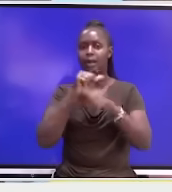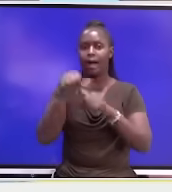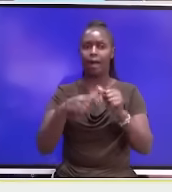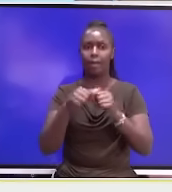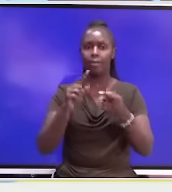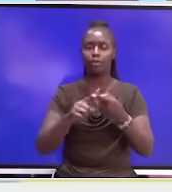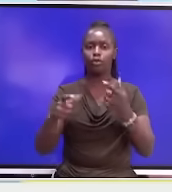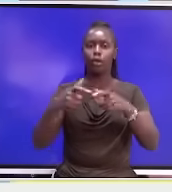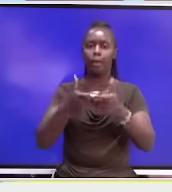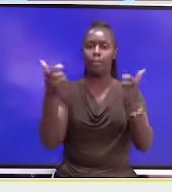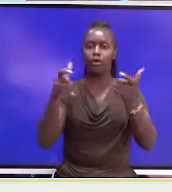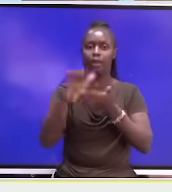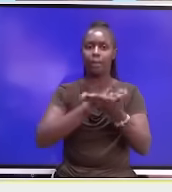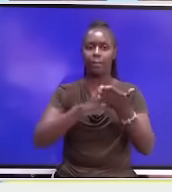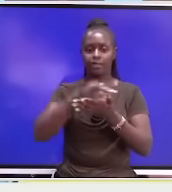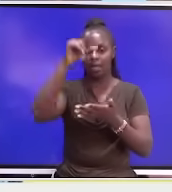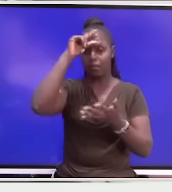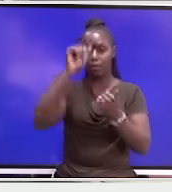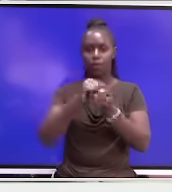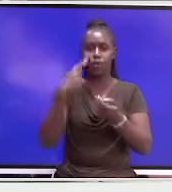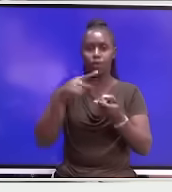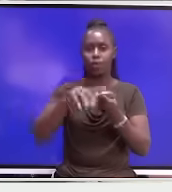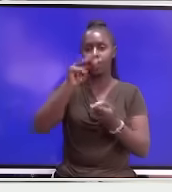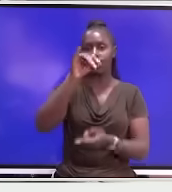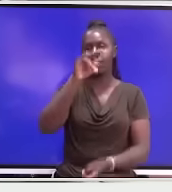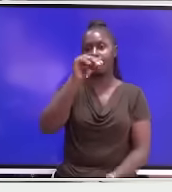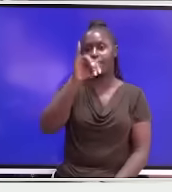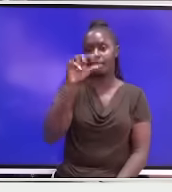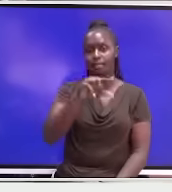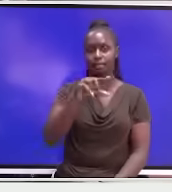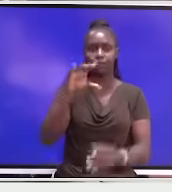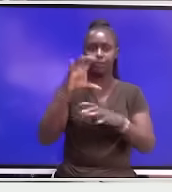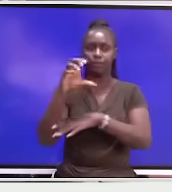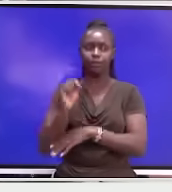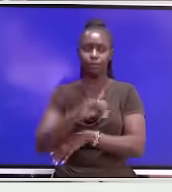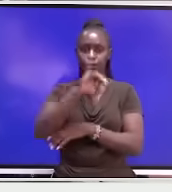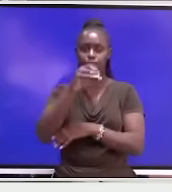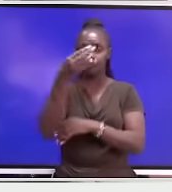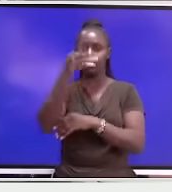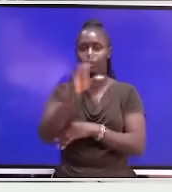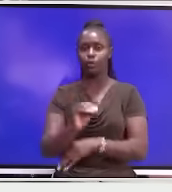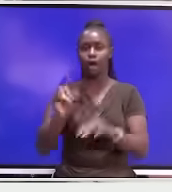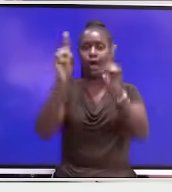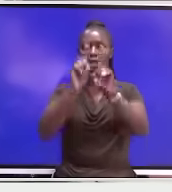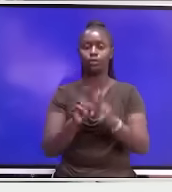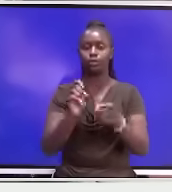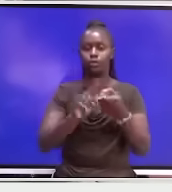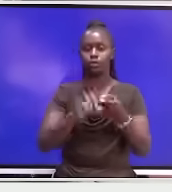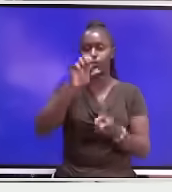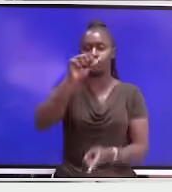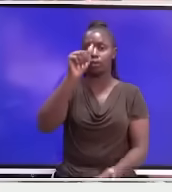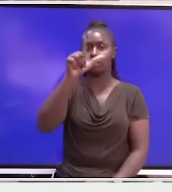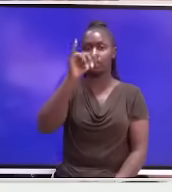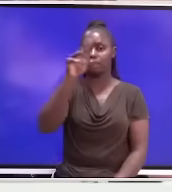in the restive region, with Mining Cabinet Secretary Hassan Joho and his trade counterpart Salim Vuria accompanying